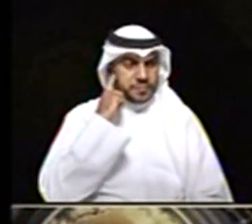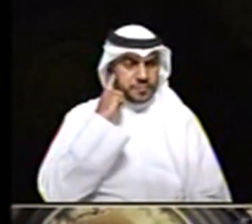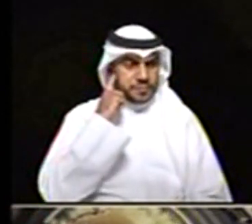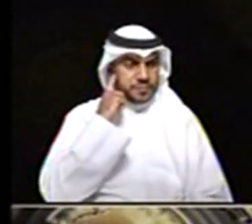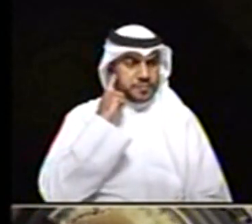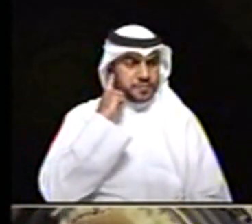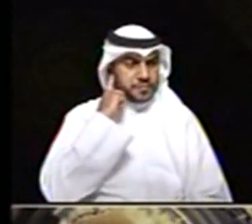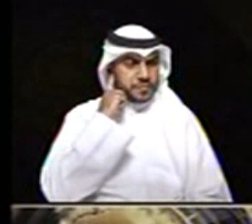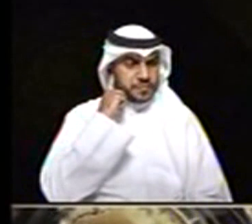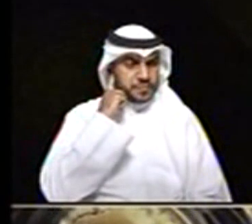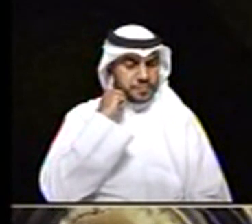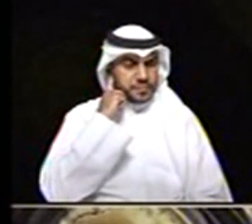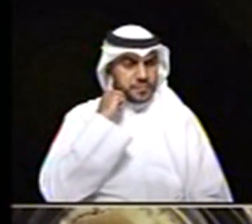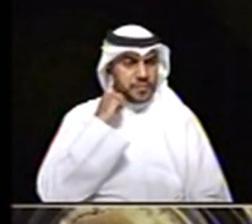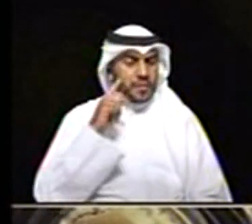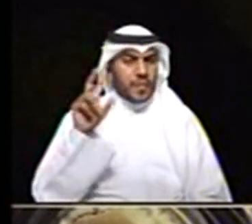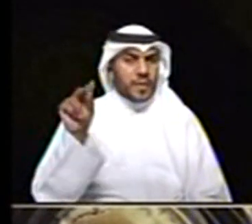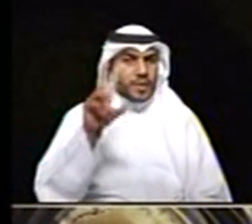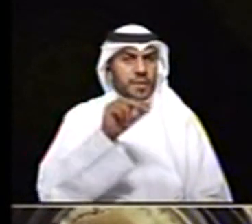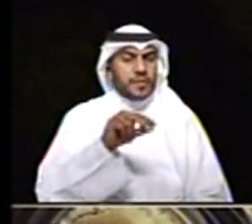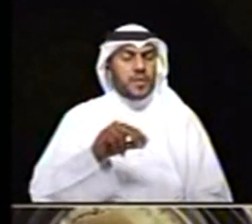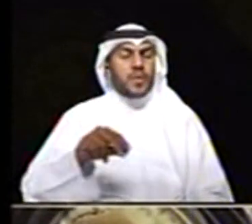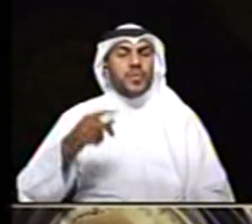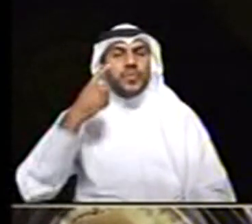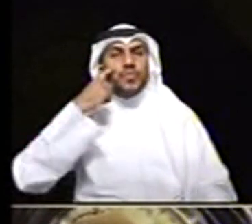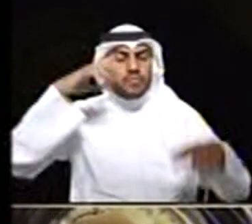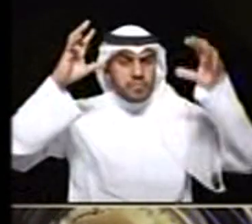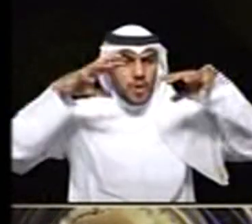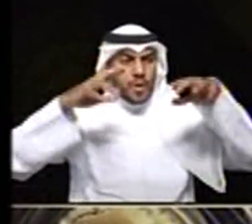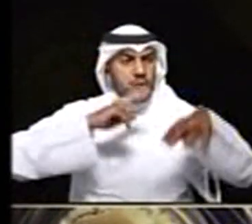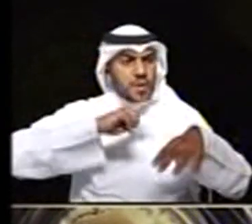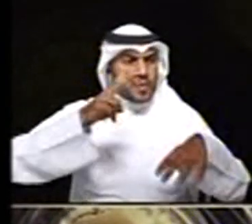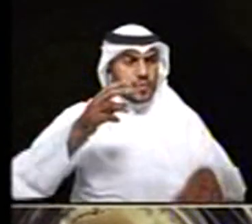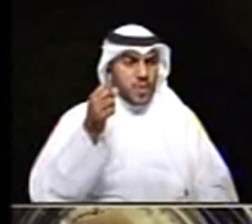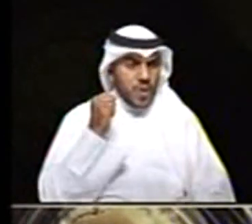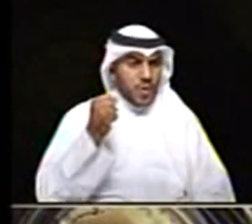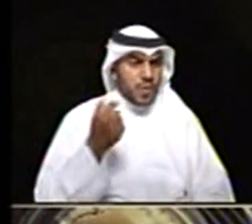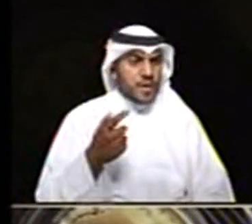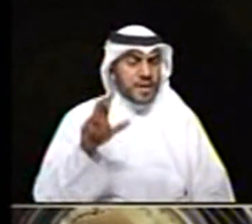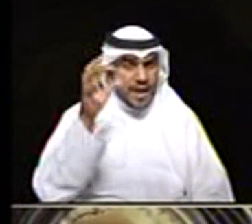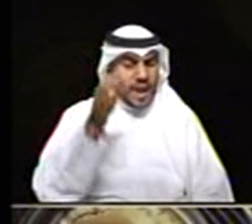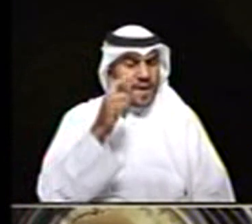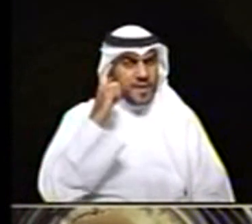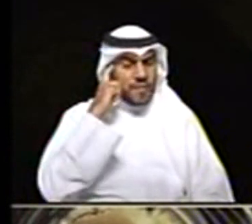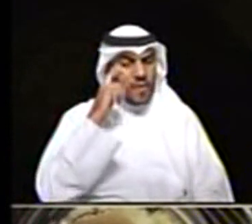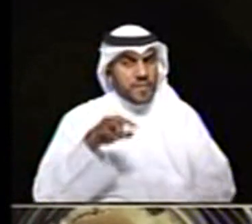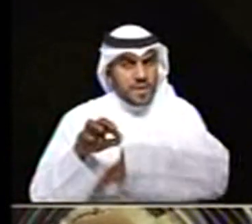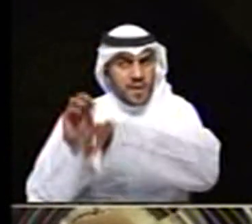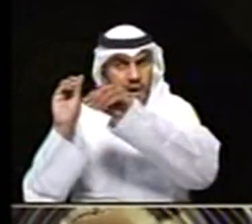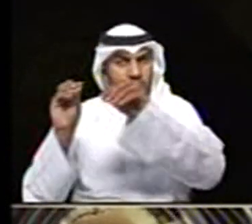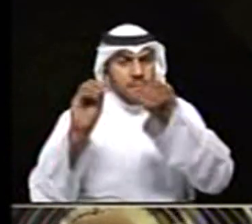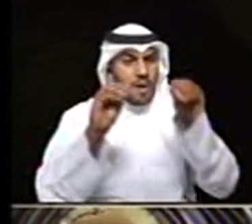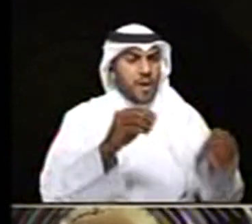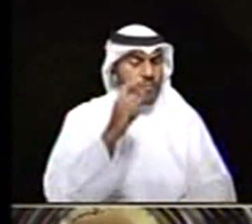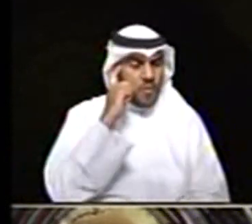هذا المجرور كله كاملة ممتلئ ويذهب إلى منازل المواطنين. الآن